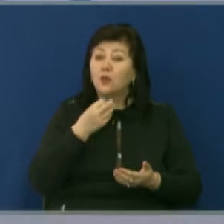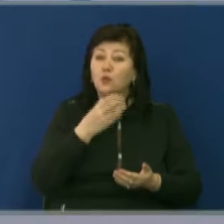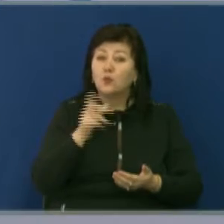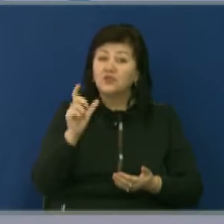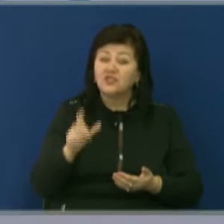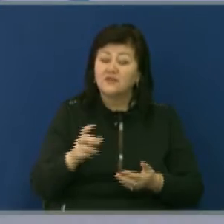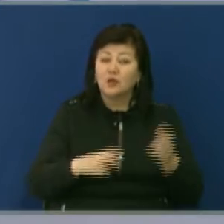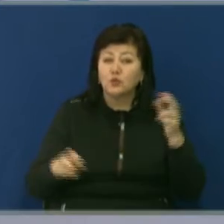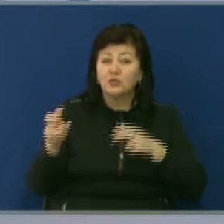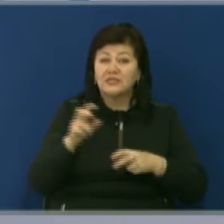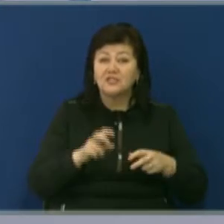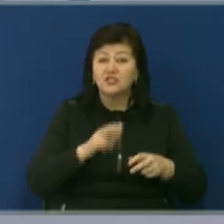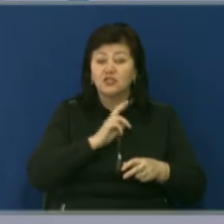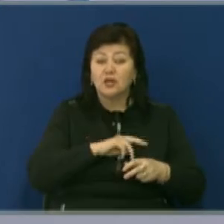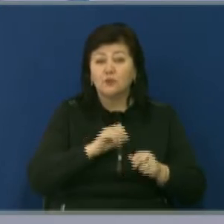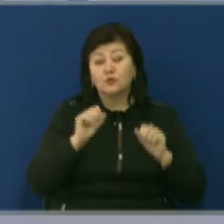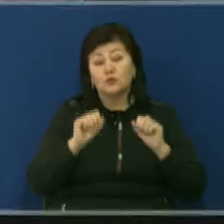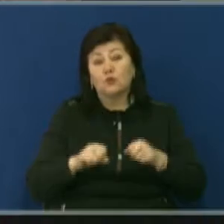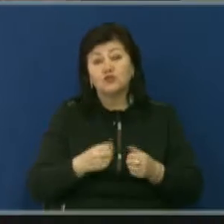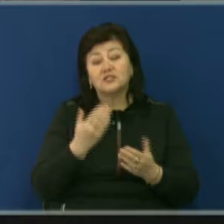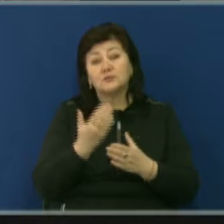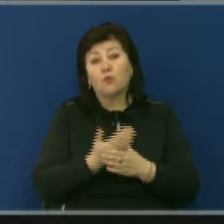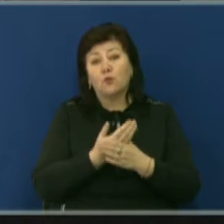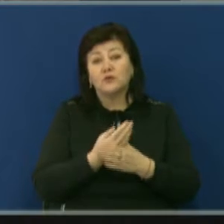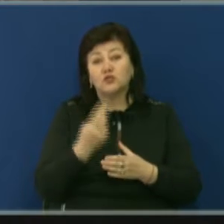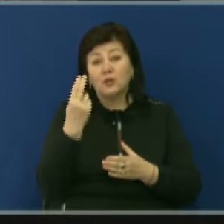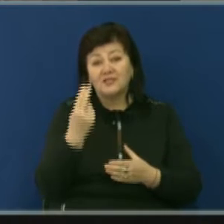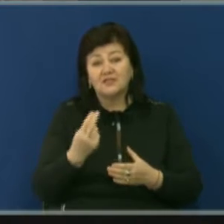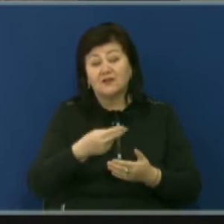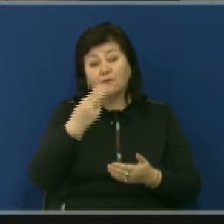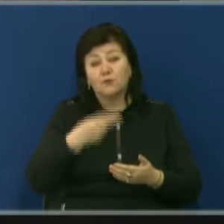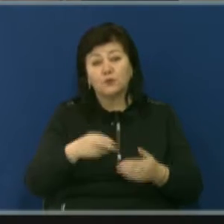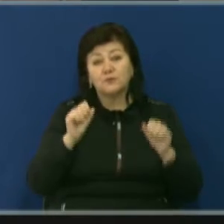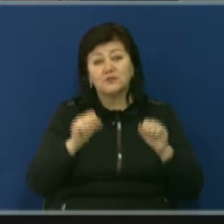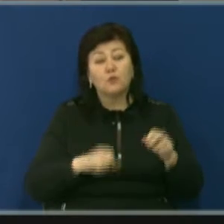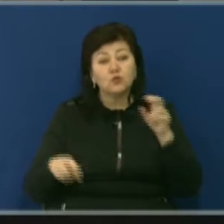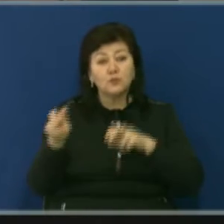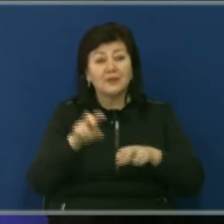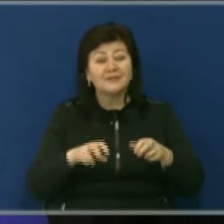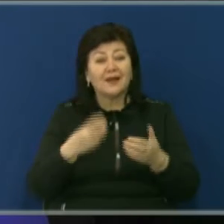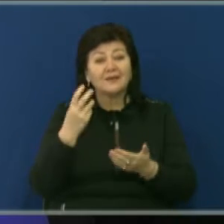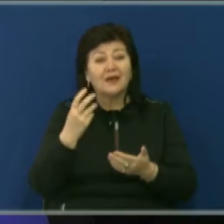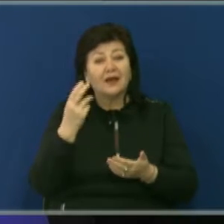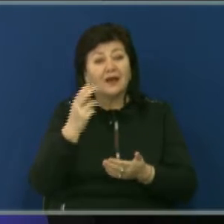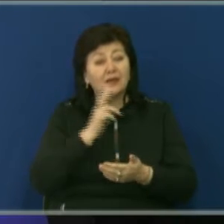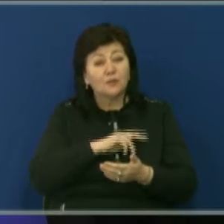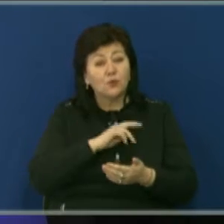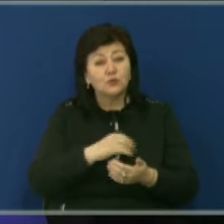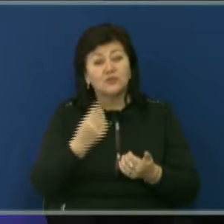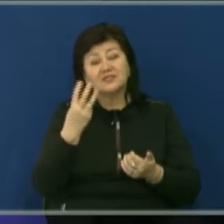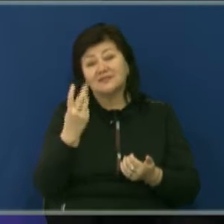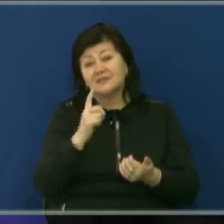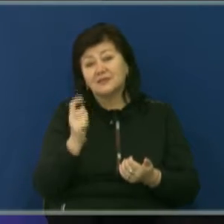жұмыс іздеуші электрондық цифрлы қолтаңбасымен сайтқа кіріп, жұмыс іздеуші тұлға ретінде тіркеле алады. 3 күн ішінде